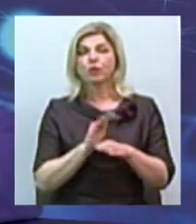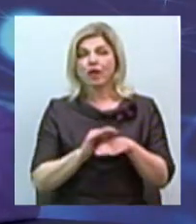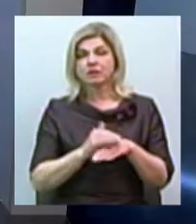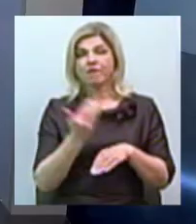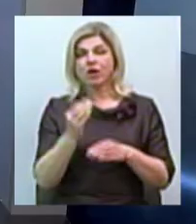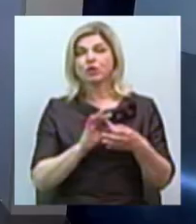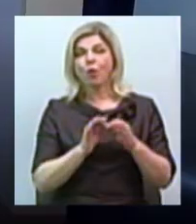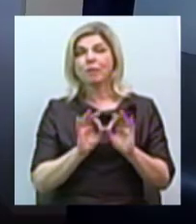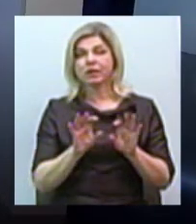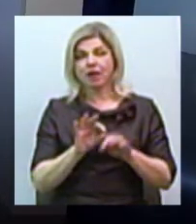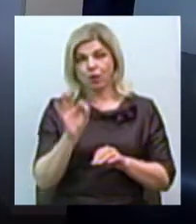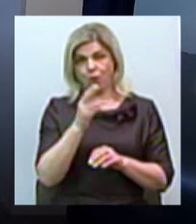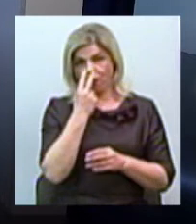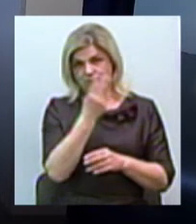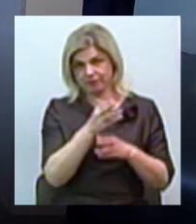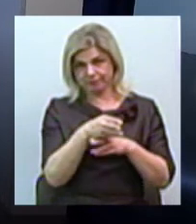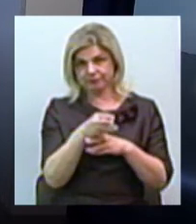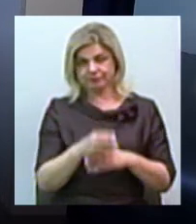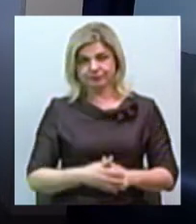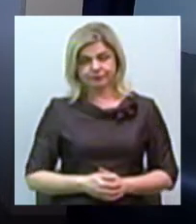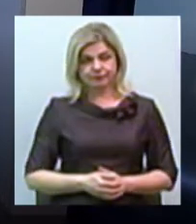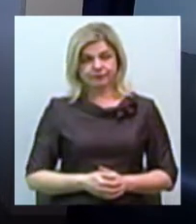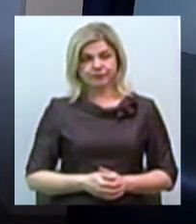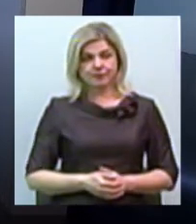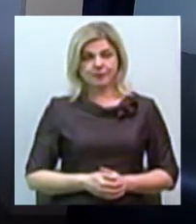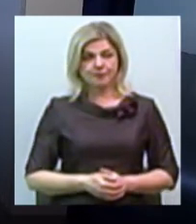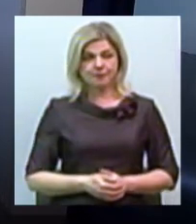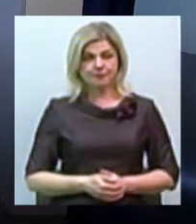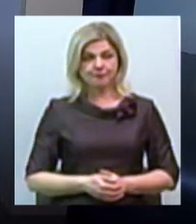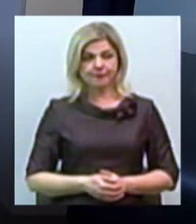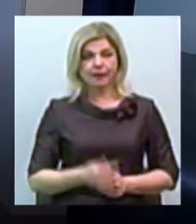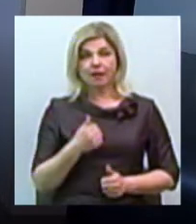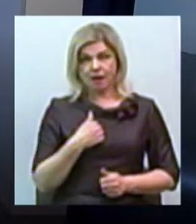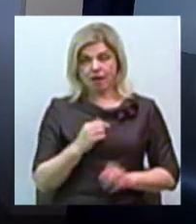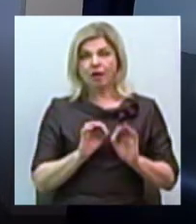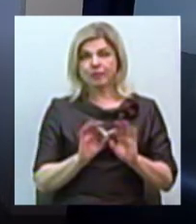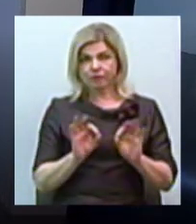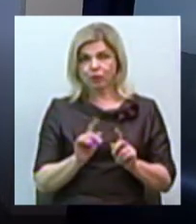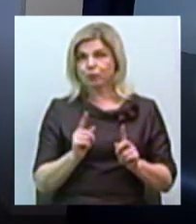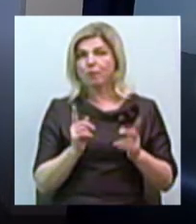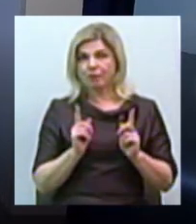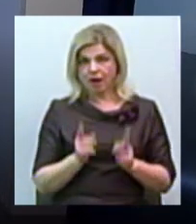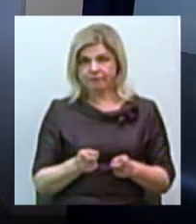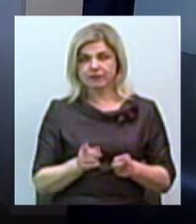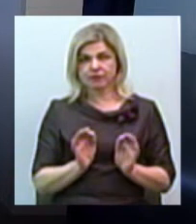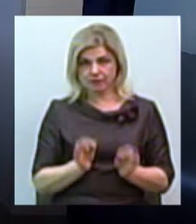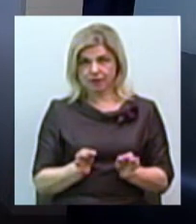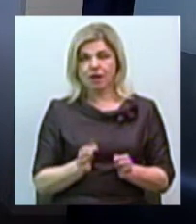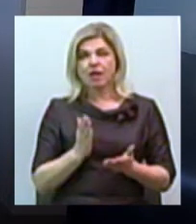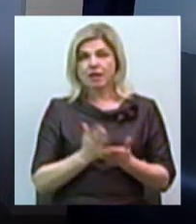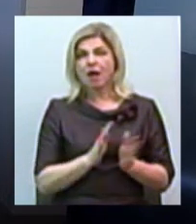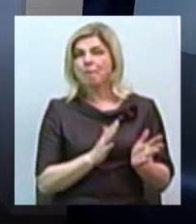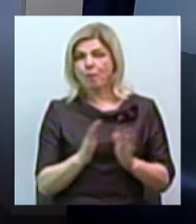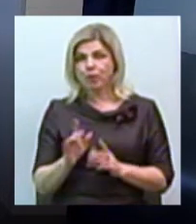щодо матеріалу. Я прокоментую цей матеріал, тому що насправді є моменти, на